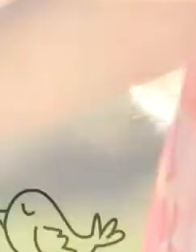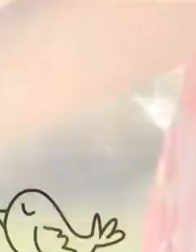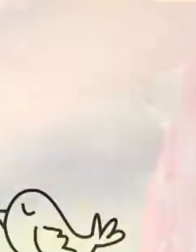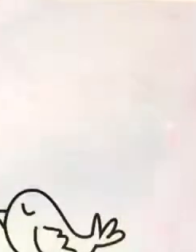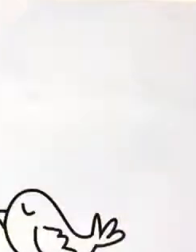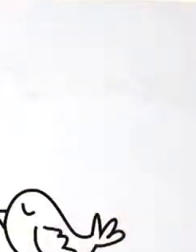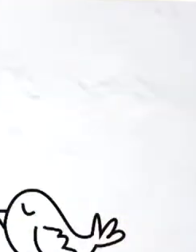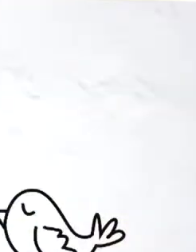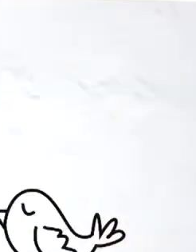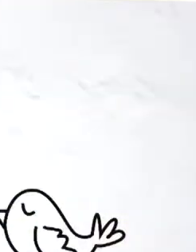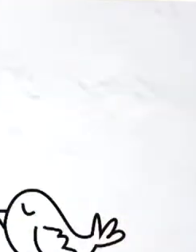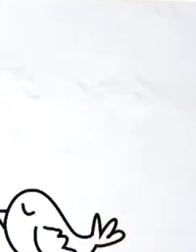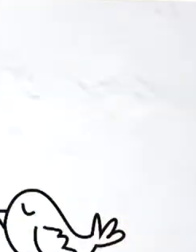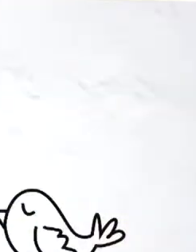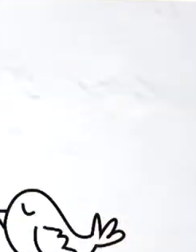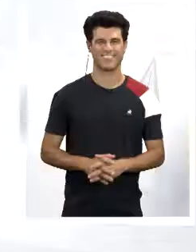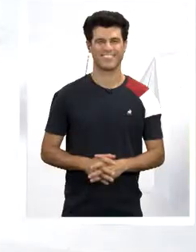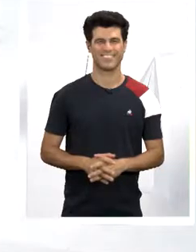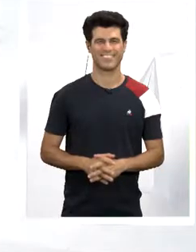שלום לאור ויובל, מה שלומכן?